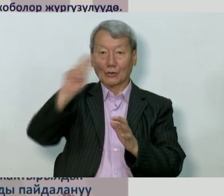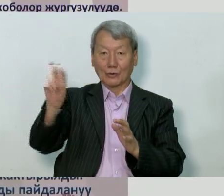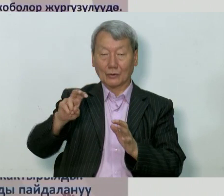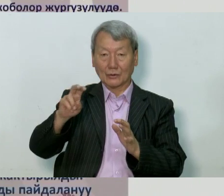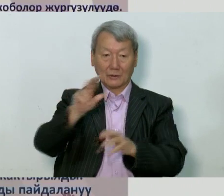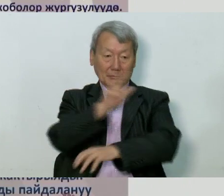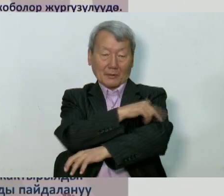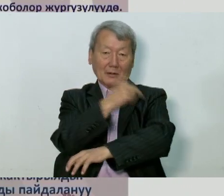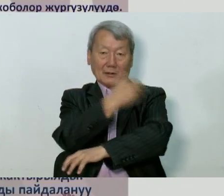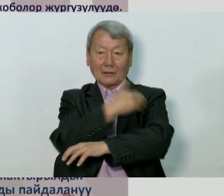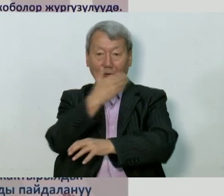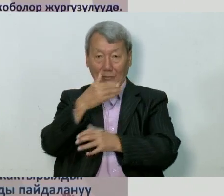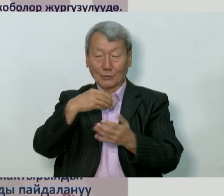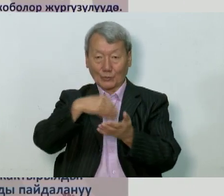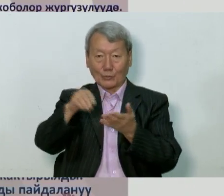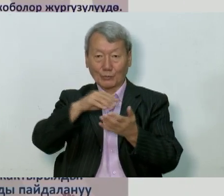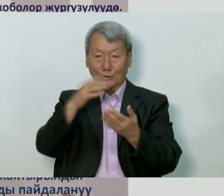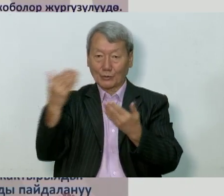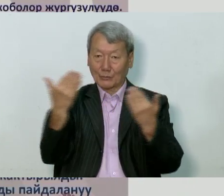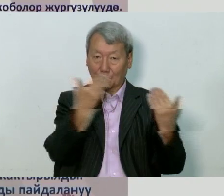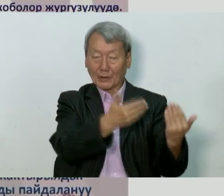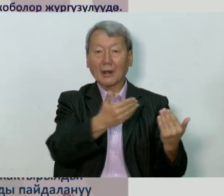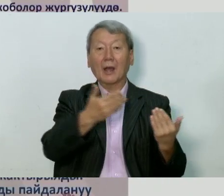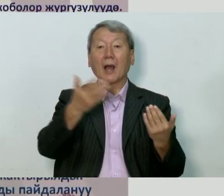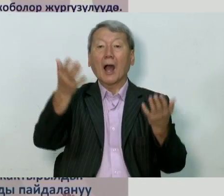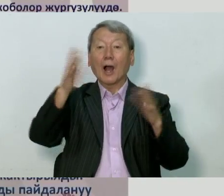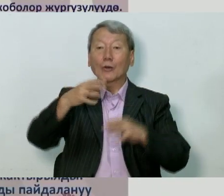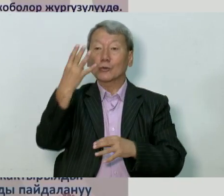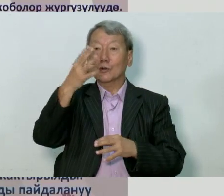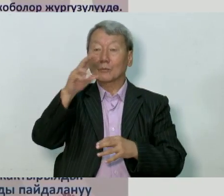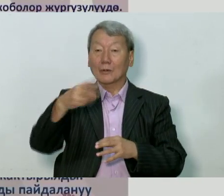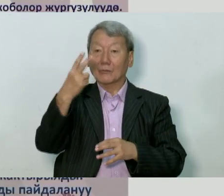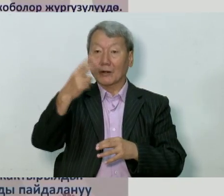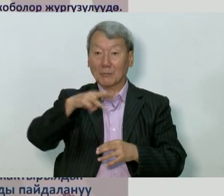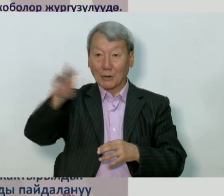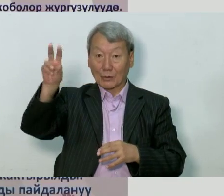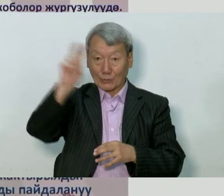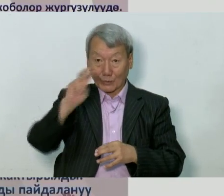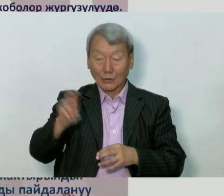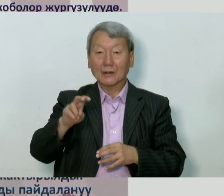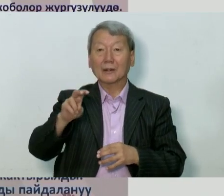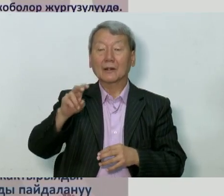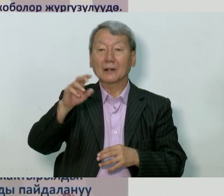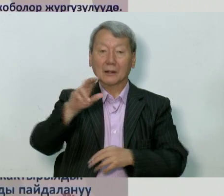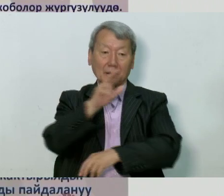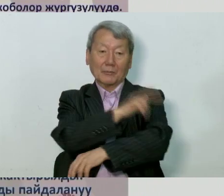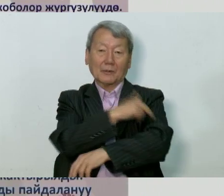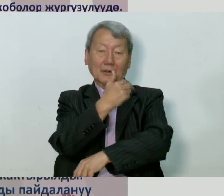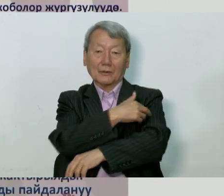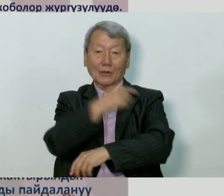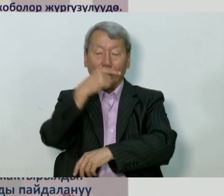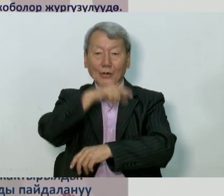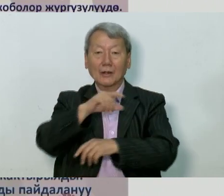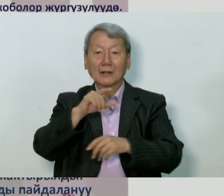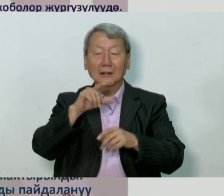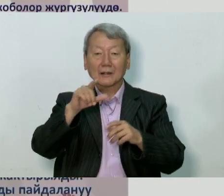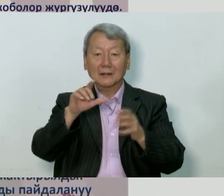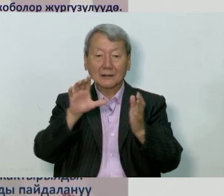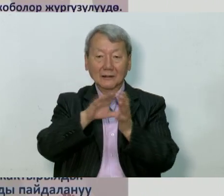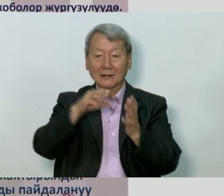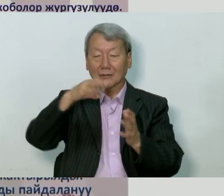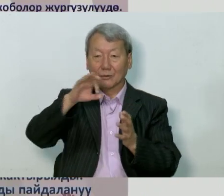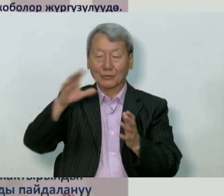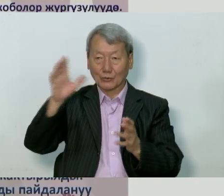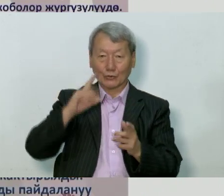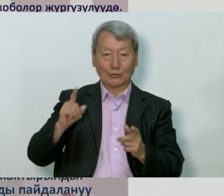долларына медициналык жабдуу алынды. Калган 4,2 миллион АКШ долларына медициналык жабдууларды коюу жана тендер